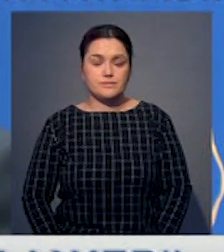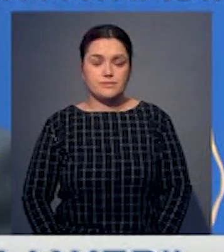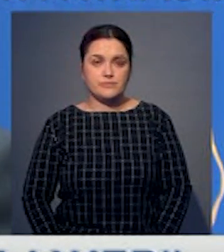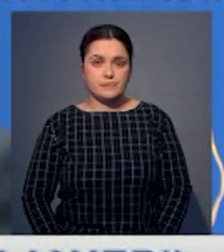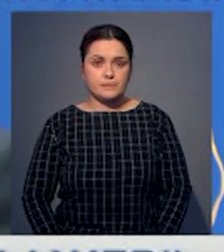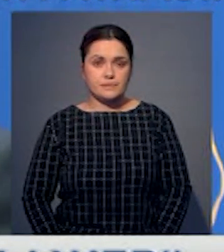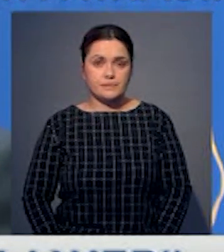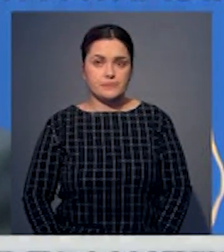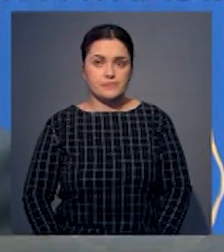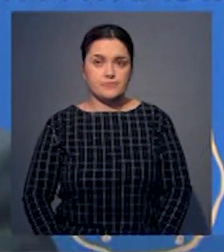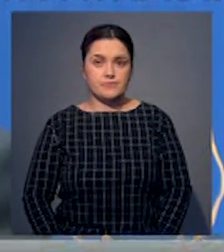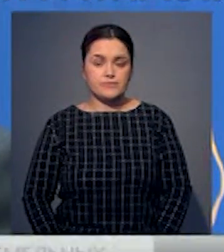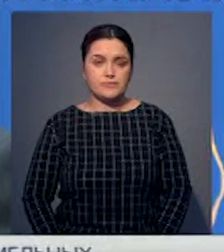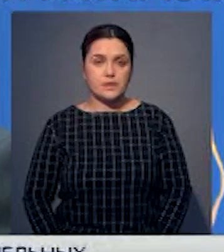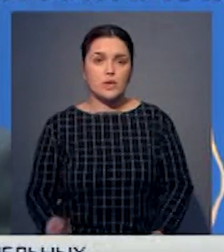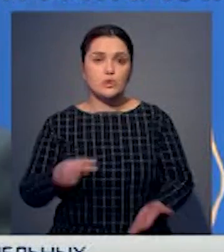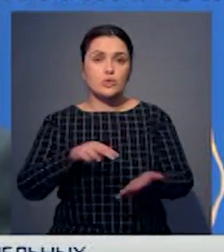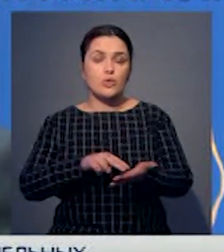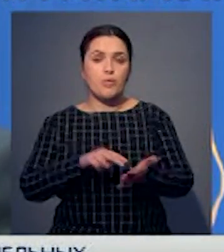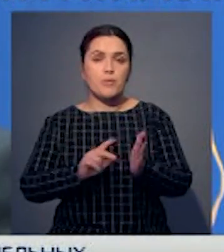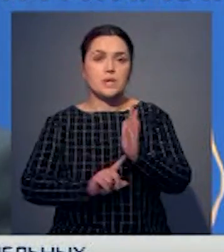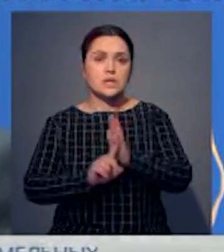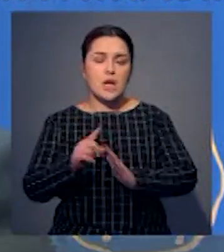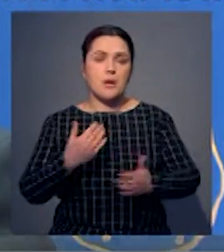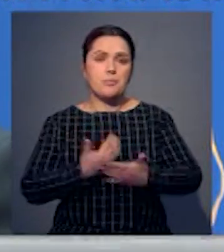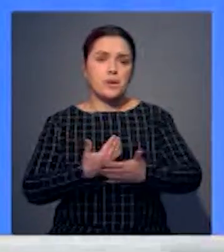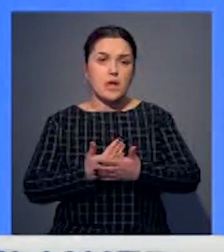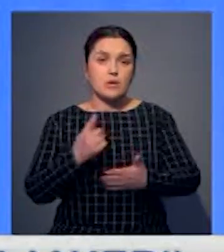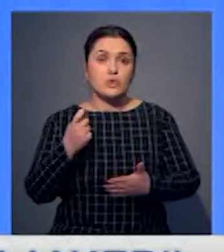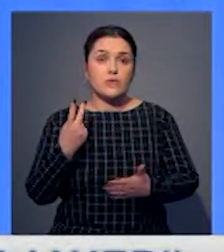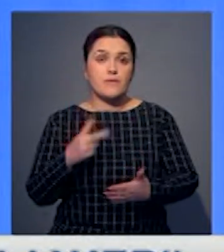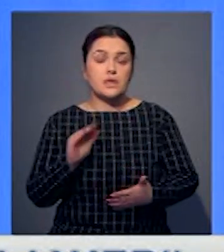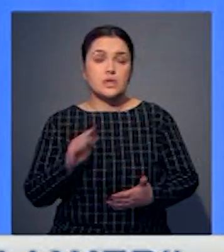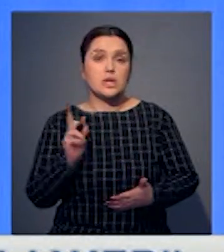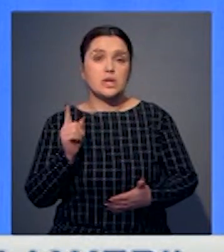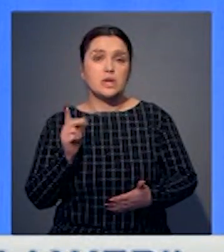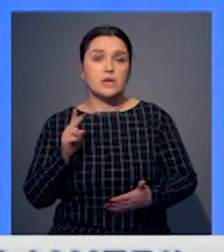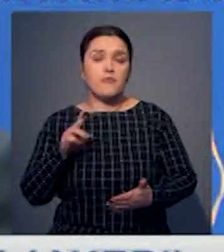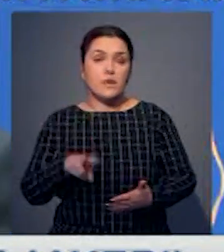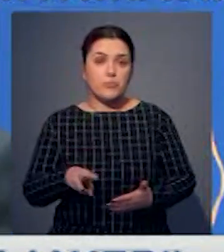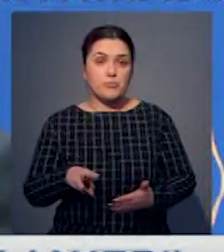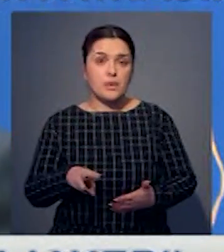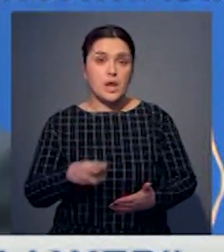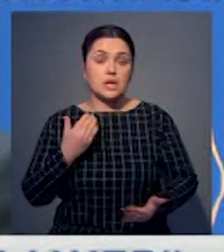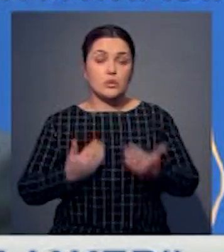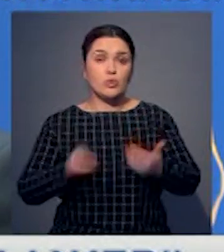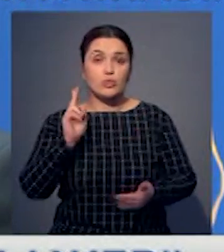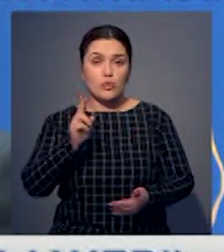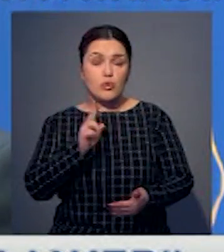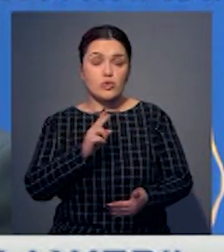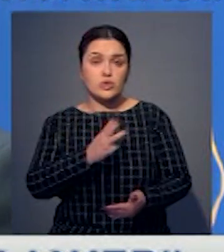Стоимость дома изначально предполагалась где-то 120 тысяч за квадратный метр. Соответственно, если кто желает